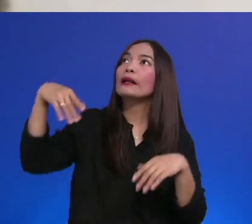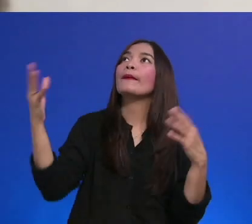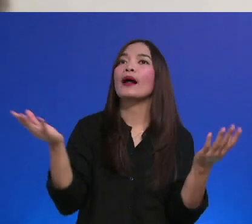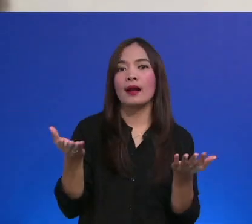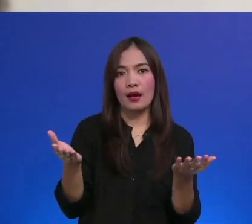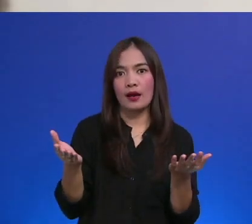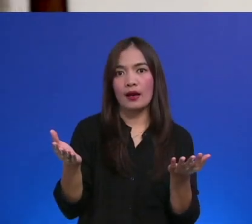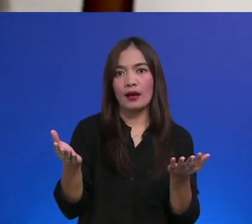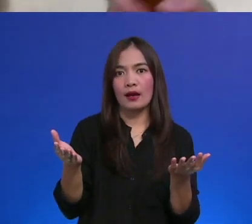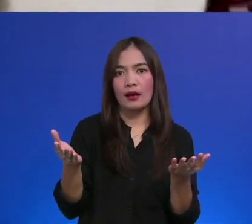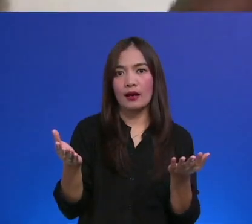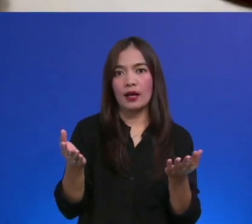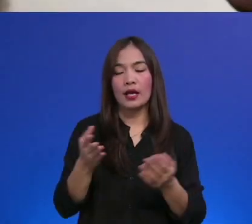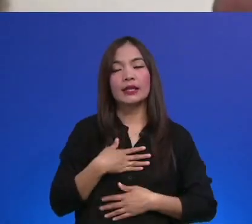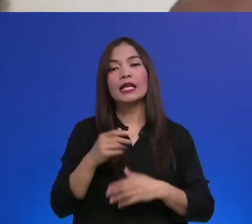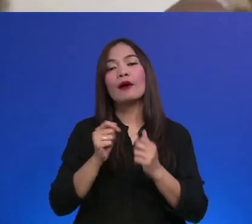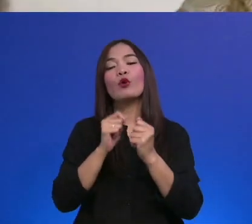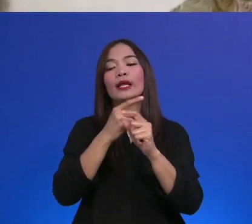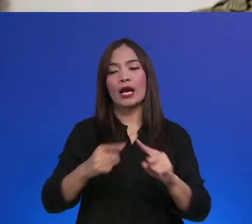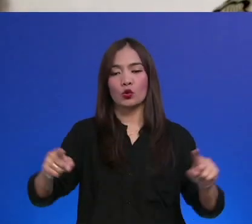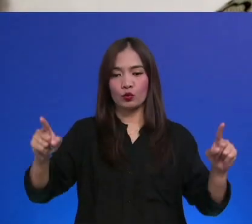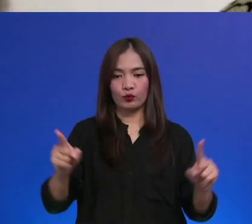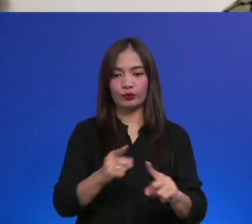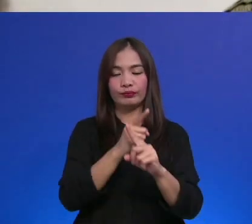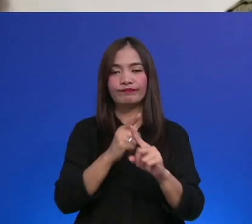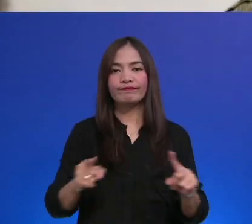maka saya Karang lagu Ini saudaraku